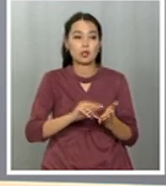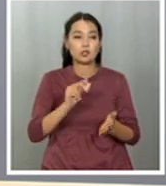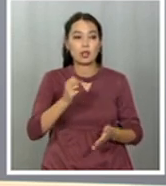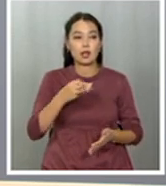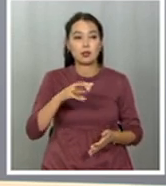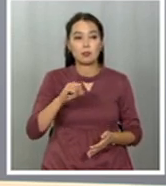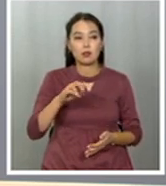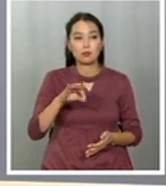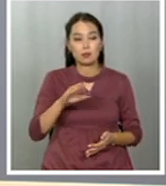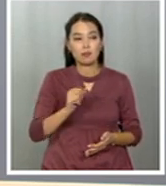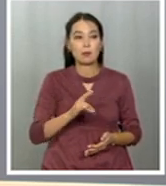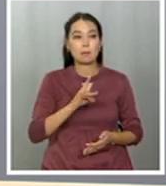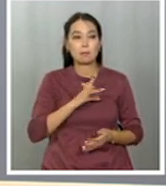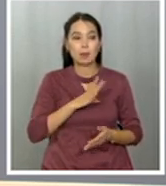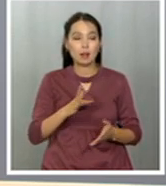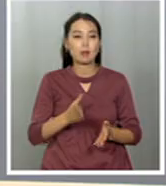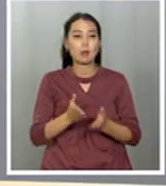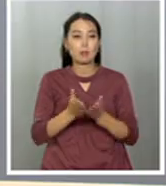«Белый пароход».